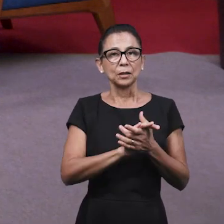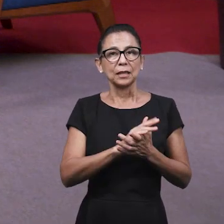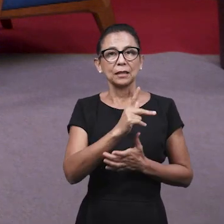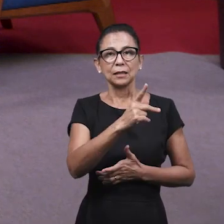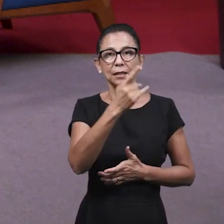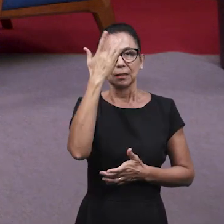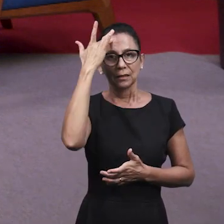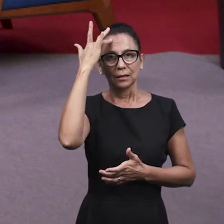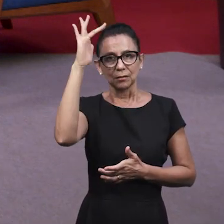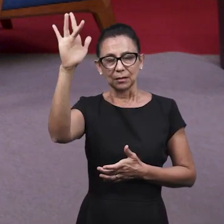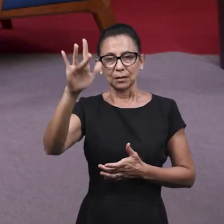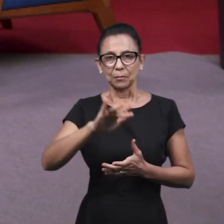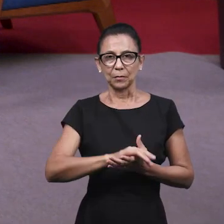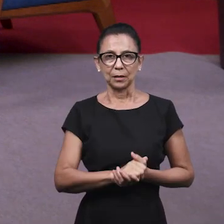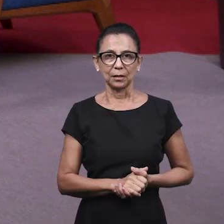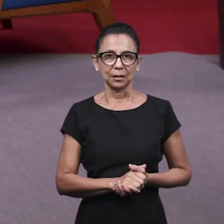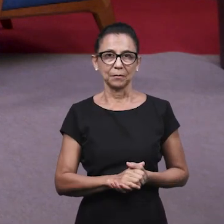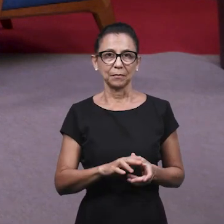Abraham.